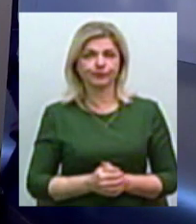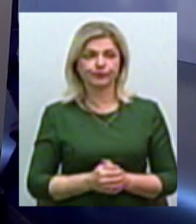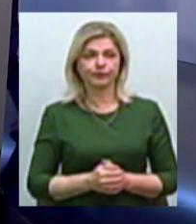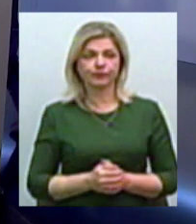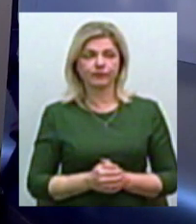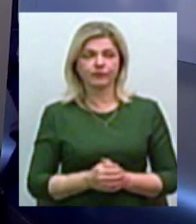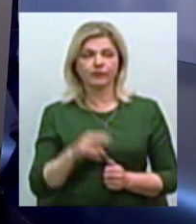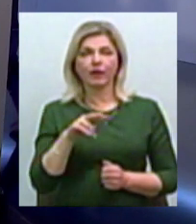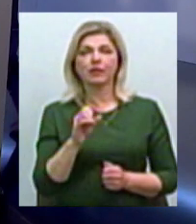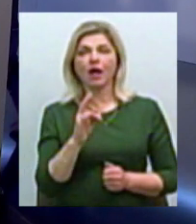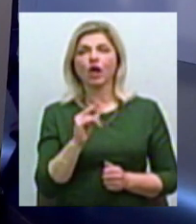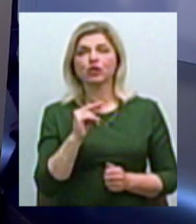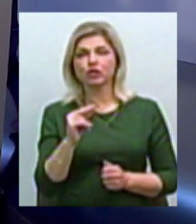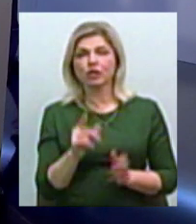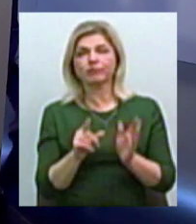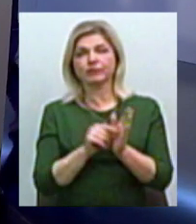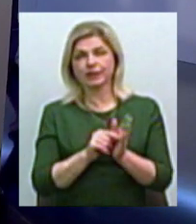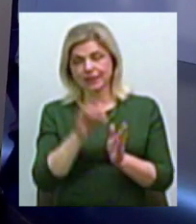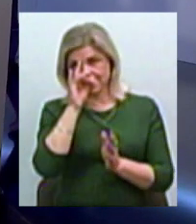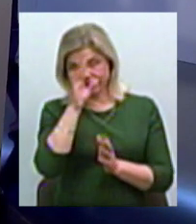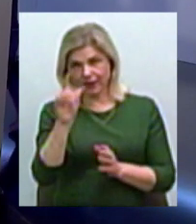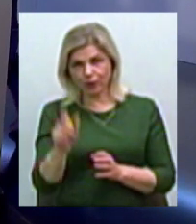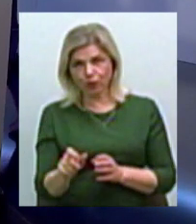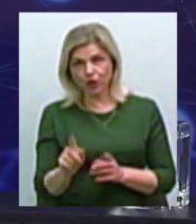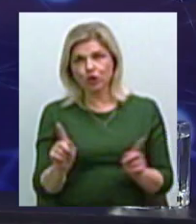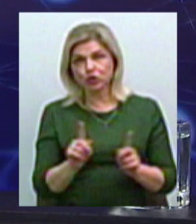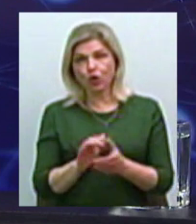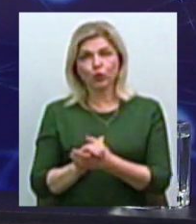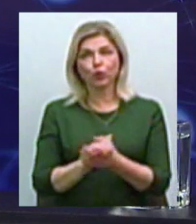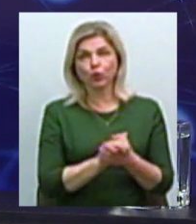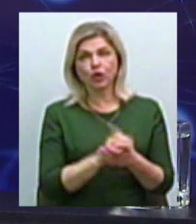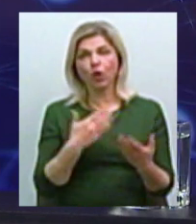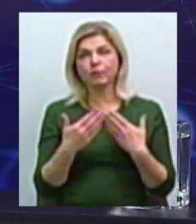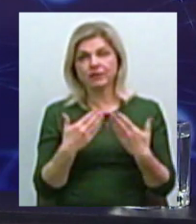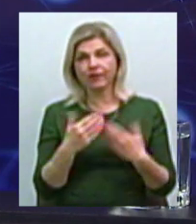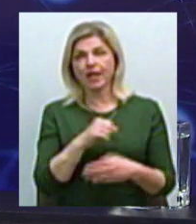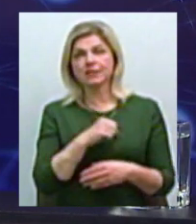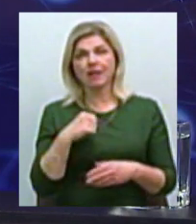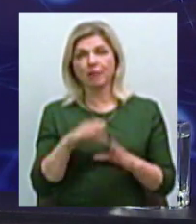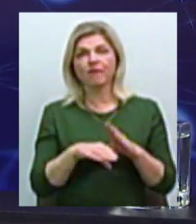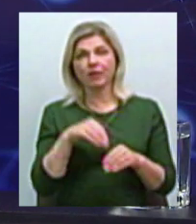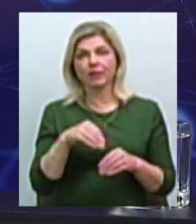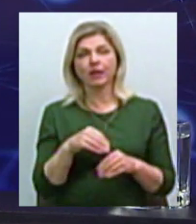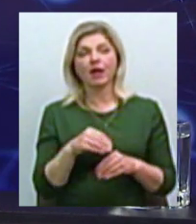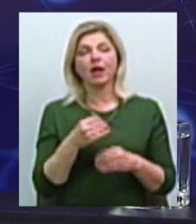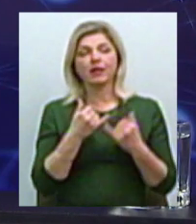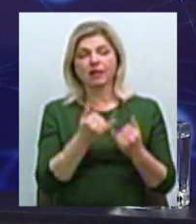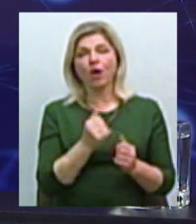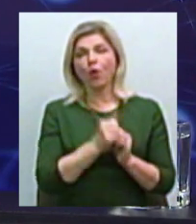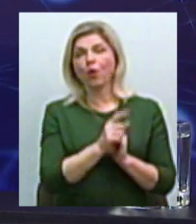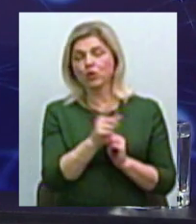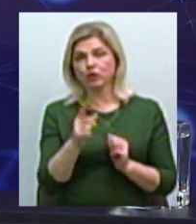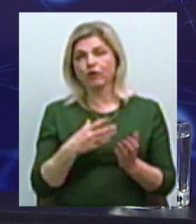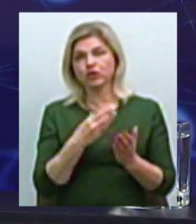ланч з зіркою, чи щось таке. І щоб діти у дружній атмосфері, вони самі обирали, з ким вони, для, ну, для кожного своя зірка,